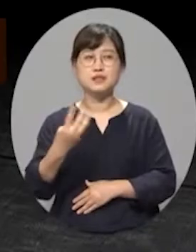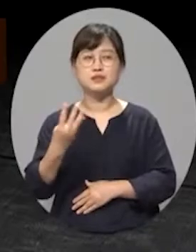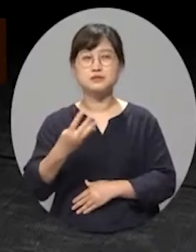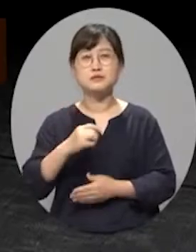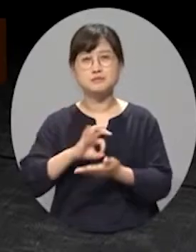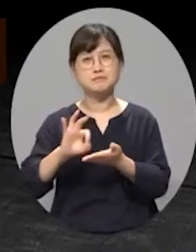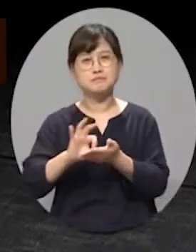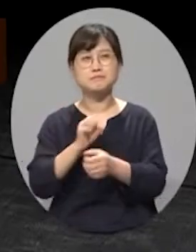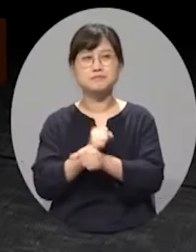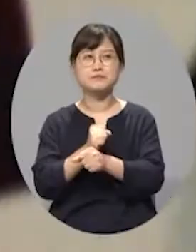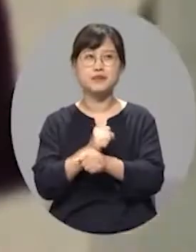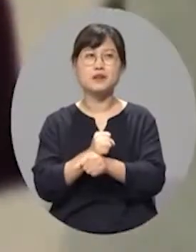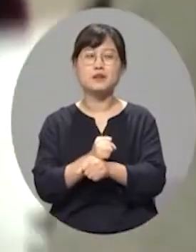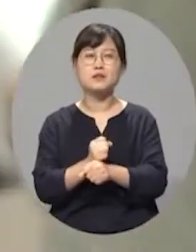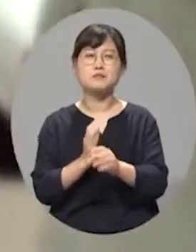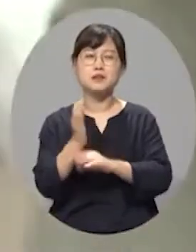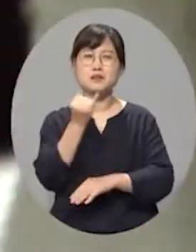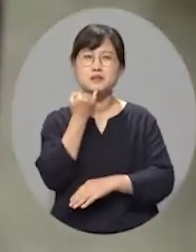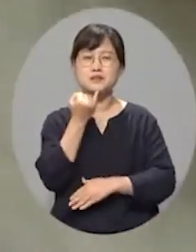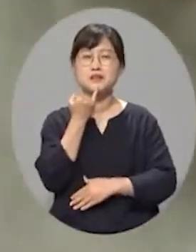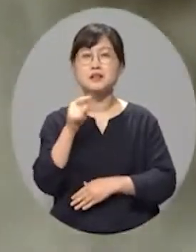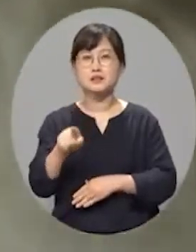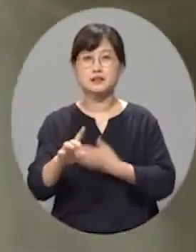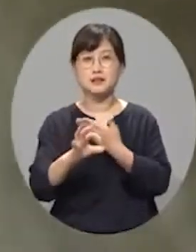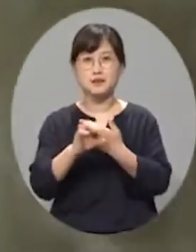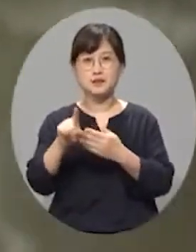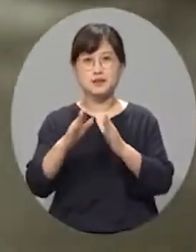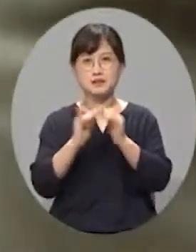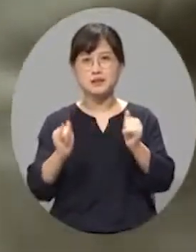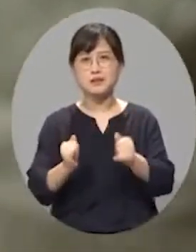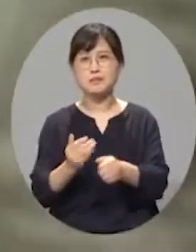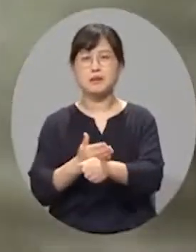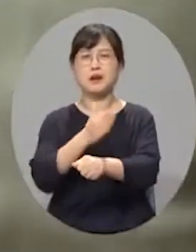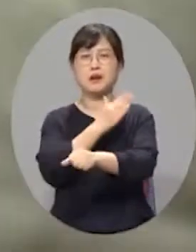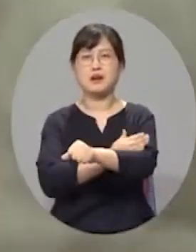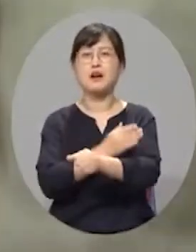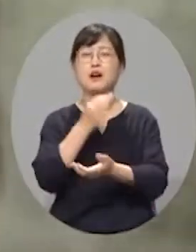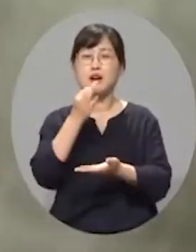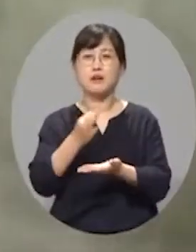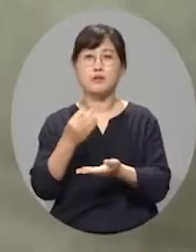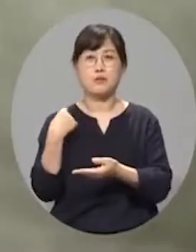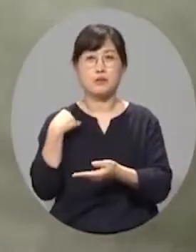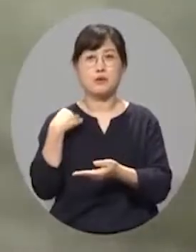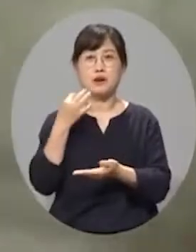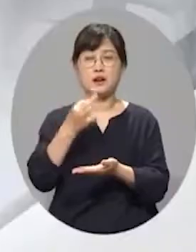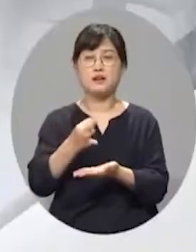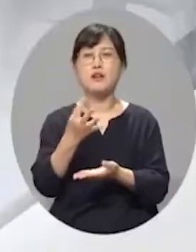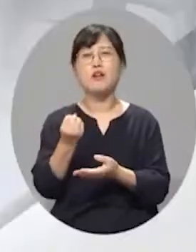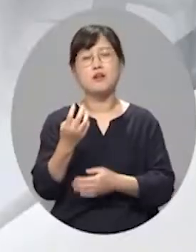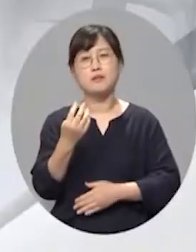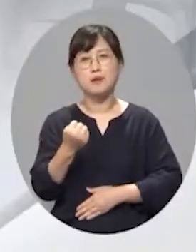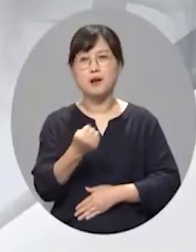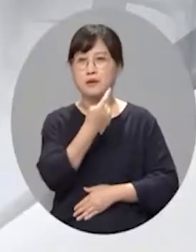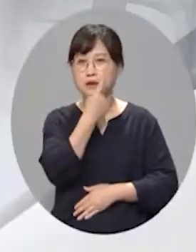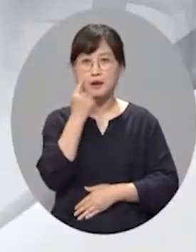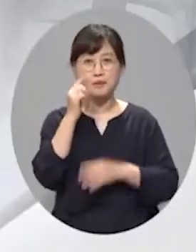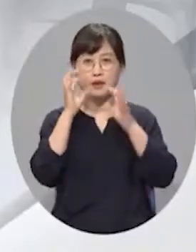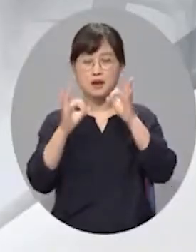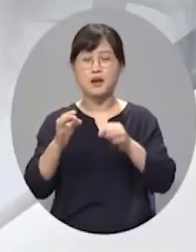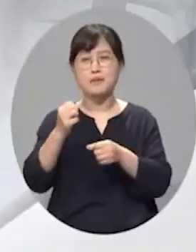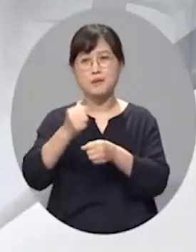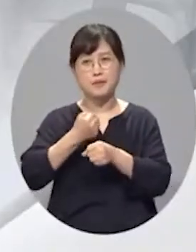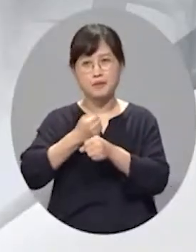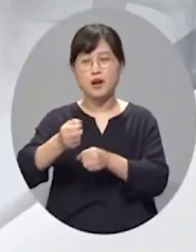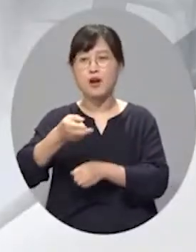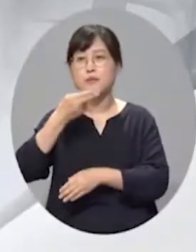그걸로 뭐 하죠? 괜찮아. 그렇다면 이들이 부풀린 교복 가격은 얼마나 될까? 담합이 이뤄지지